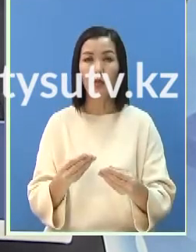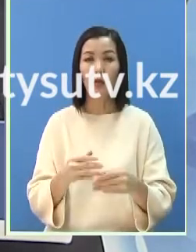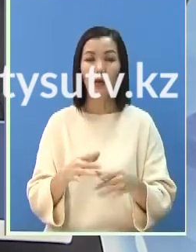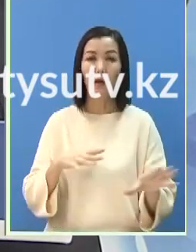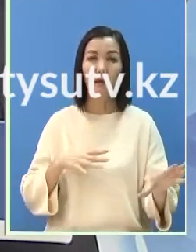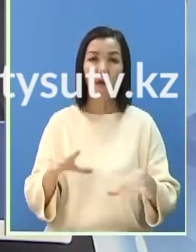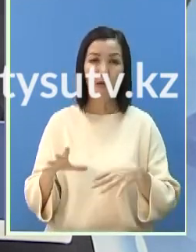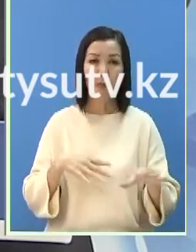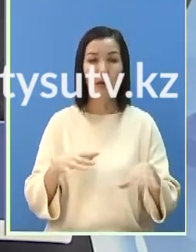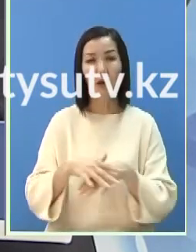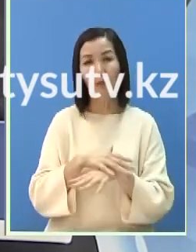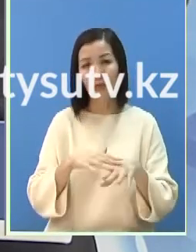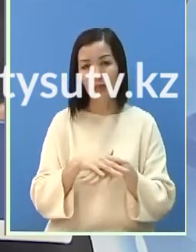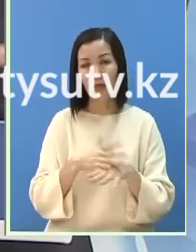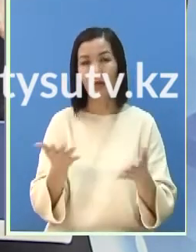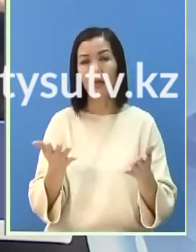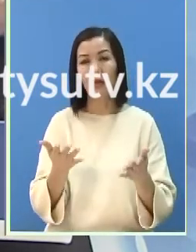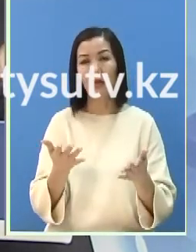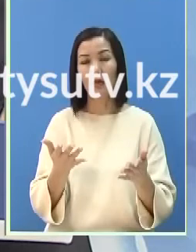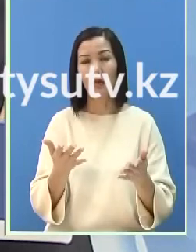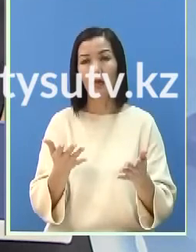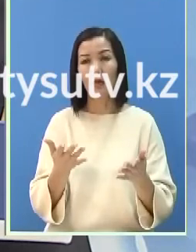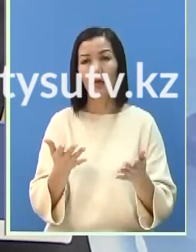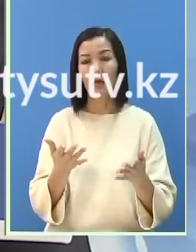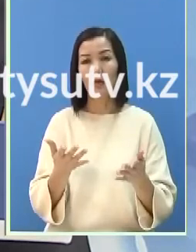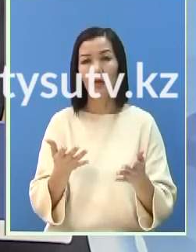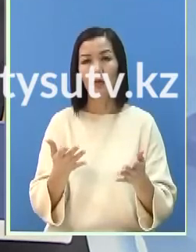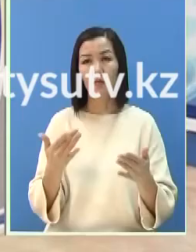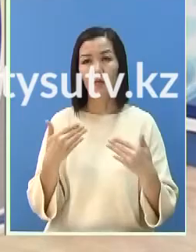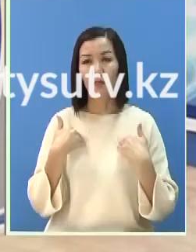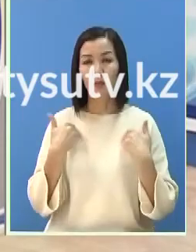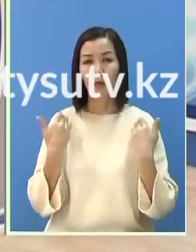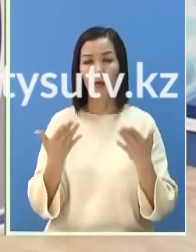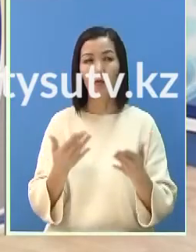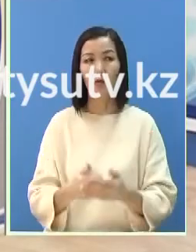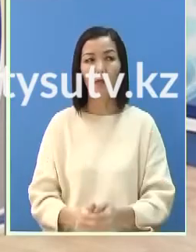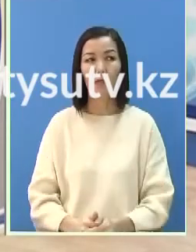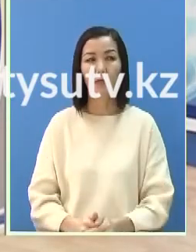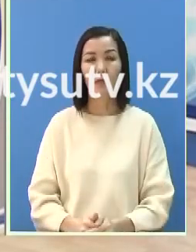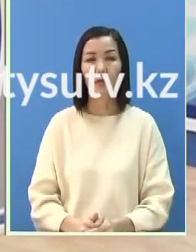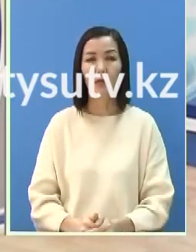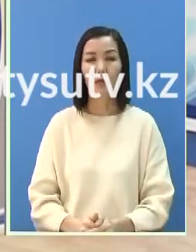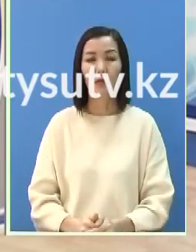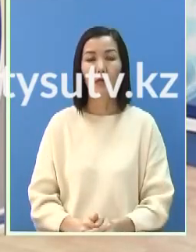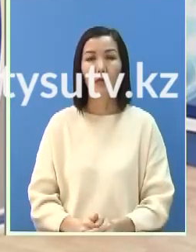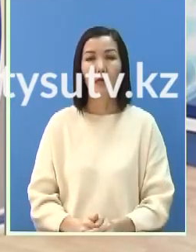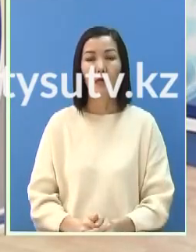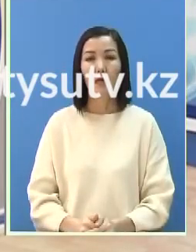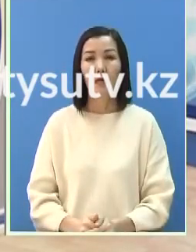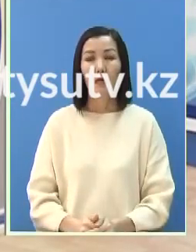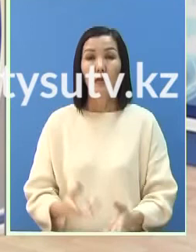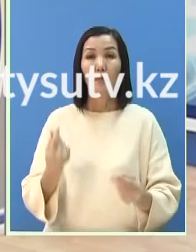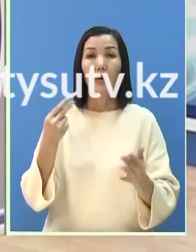ярмаркаларда, күнделікті базарларда өзінің қор туралы айтып тұрсыз ғой? Иә, қор туралы айтып тұрмын. Бұл жерде өзінің жаңағы